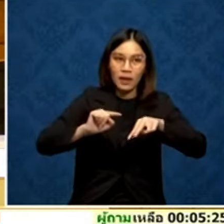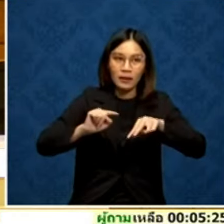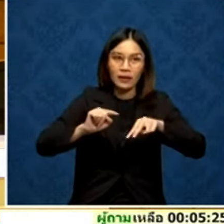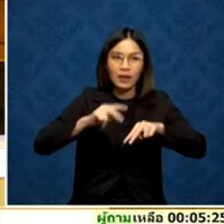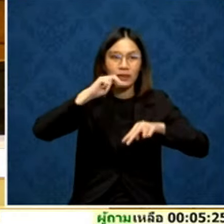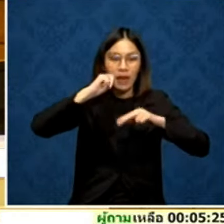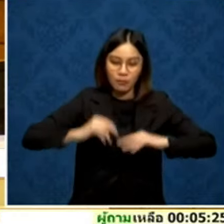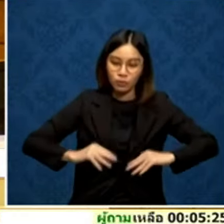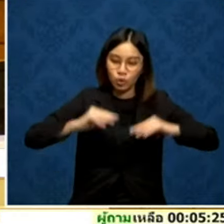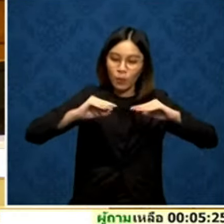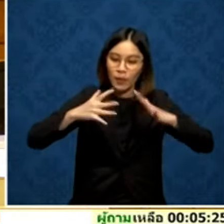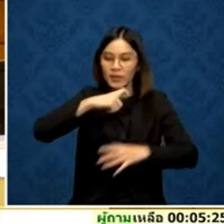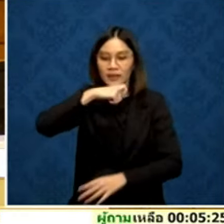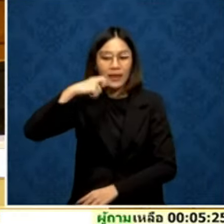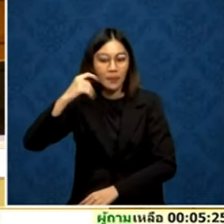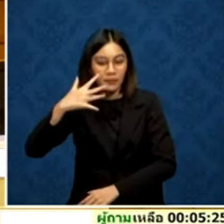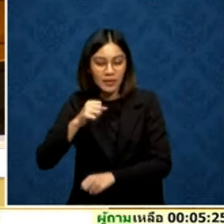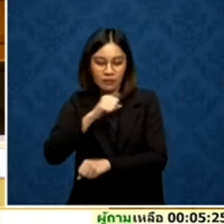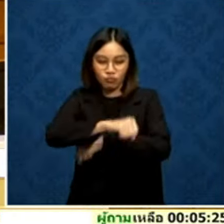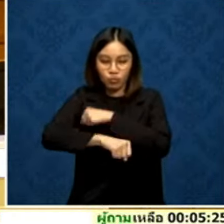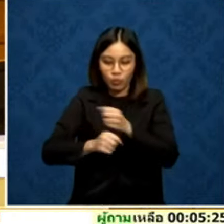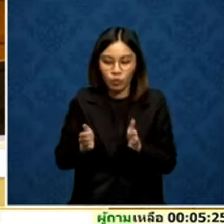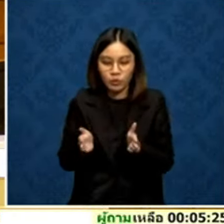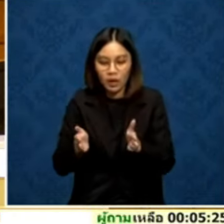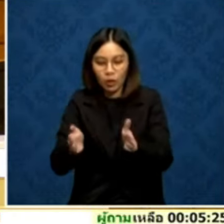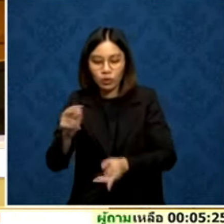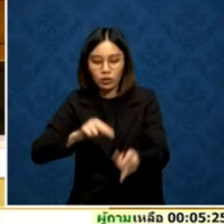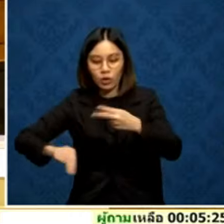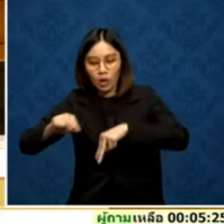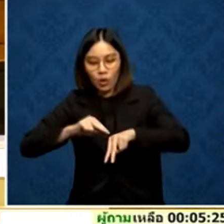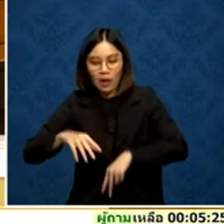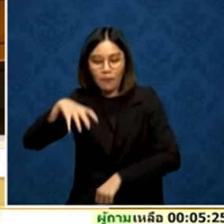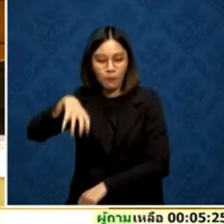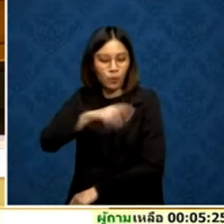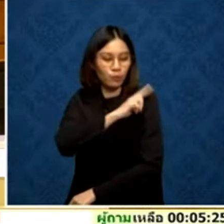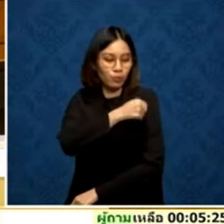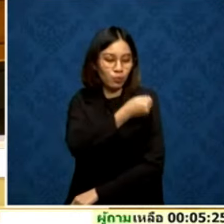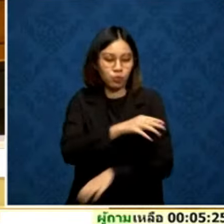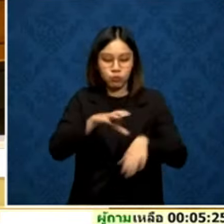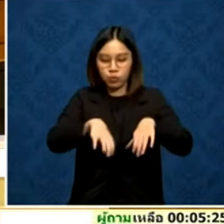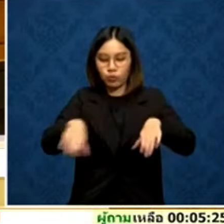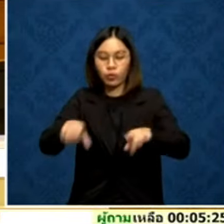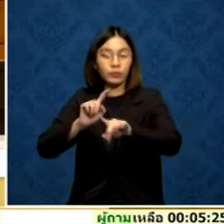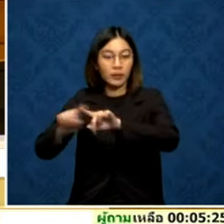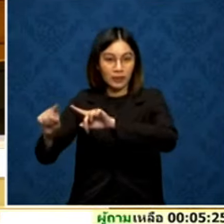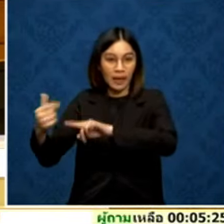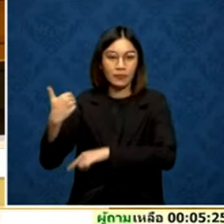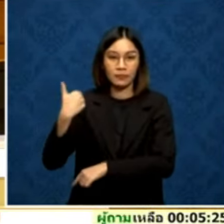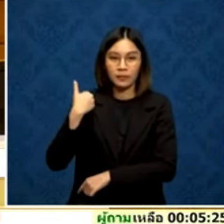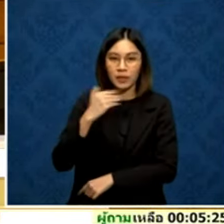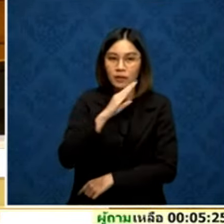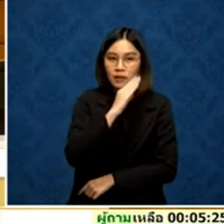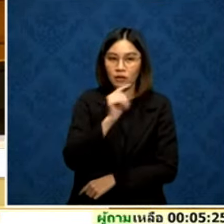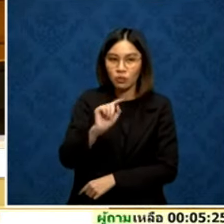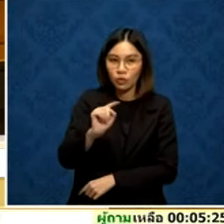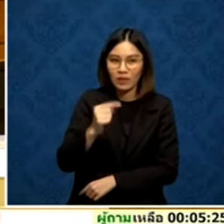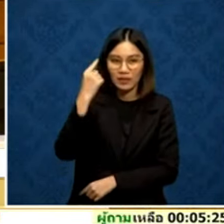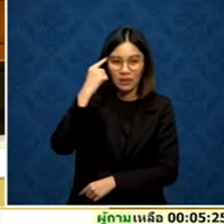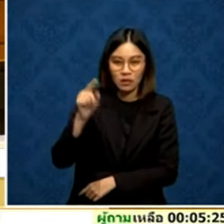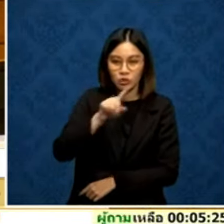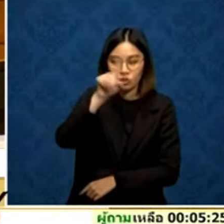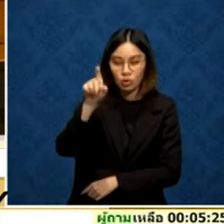ม่แล้งนะครับมีการสร้างถนนมีการดูแลของสถานพยาบาลต่างๆนะครับถ้าเกิดมีข้อสงสัย